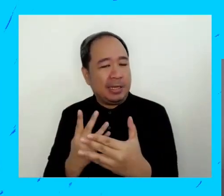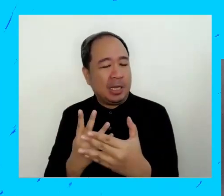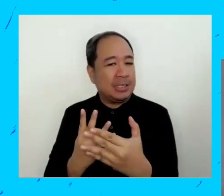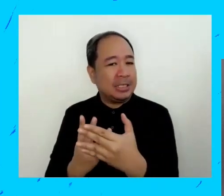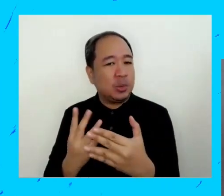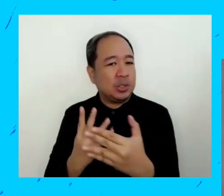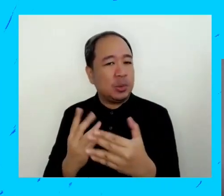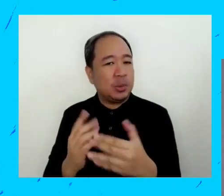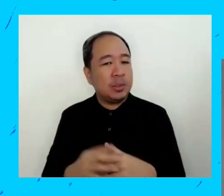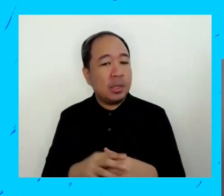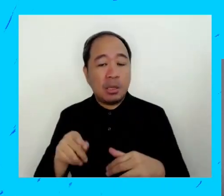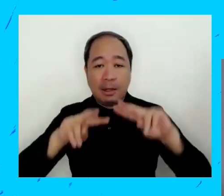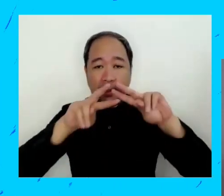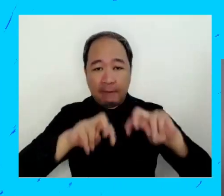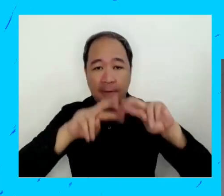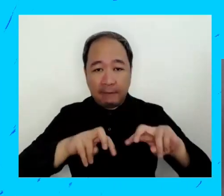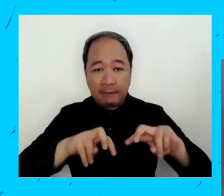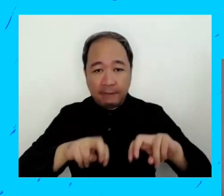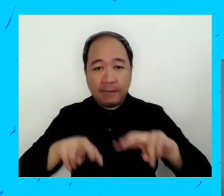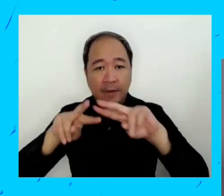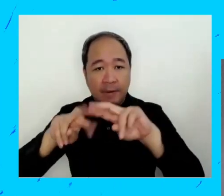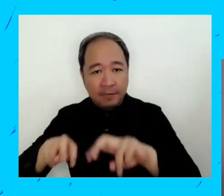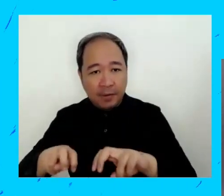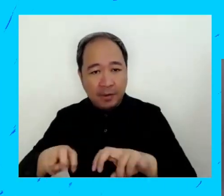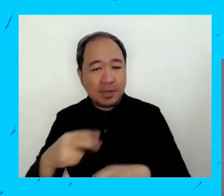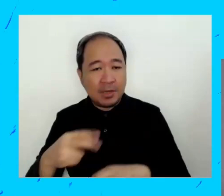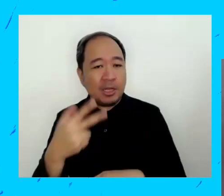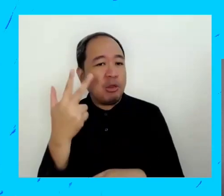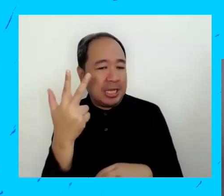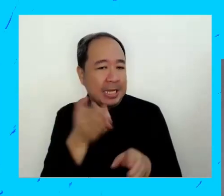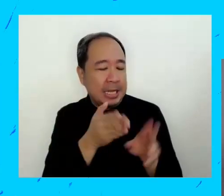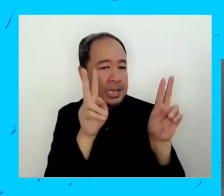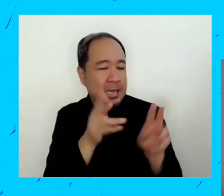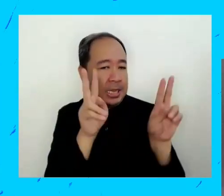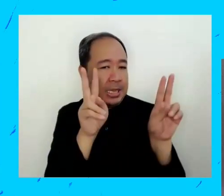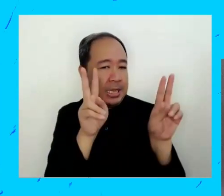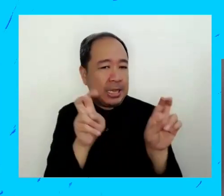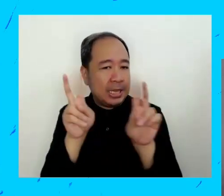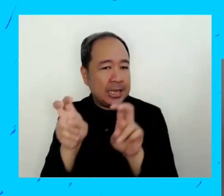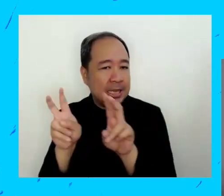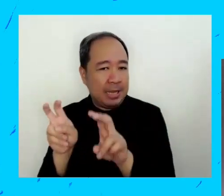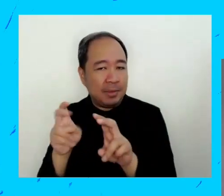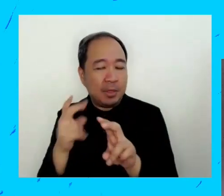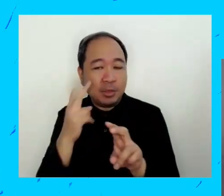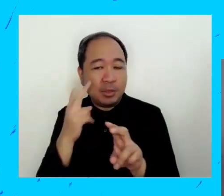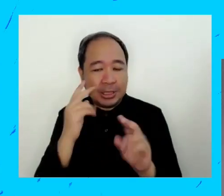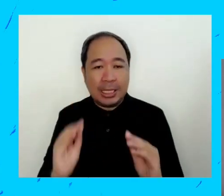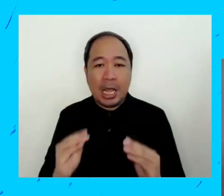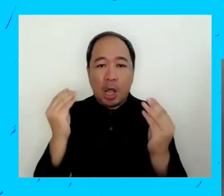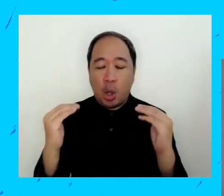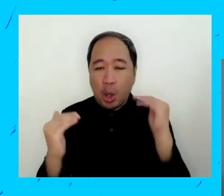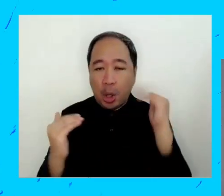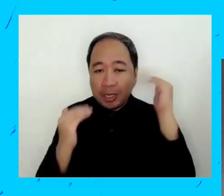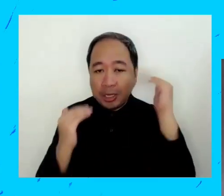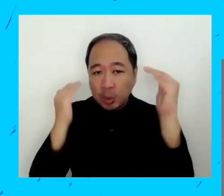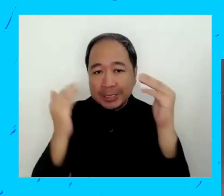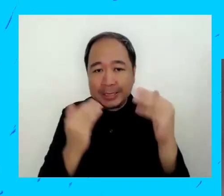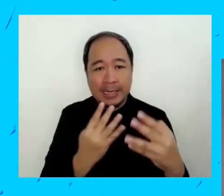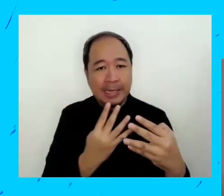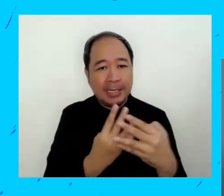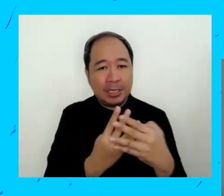prison, nous avons trois choses qui sont liées à ces